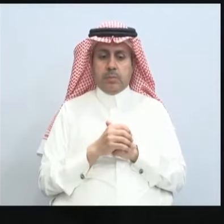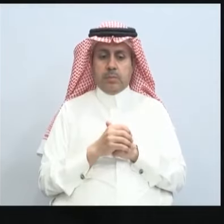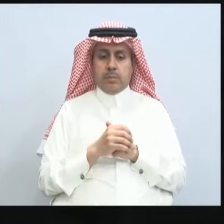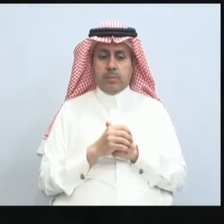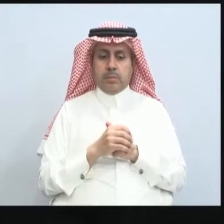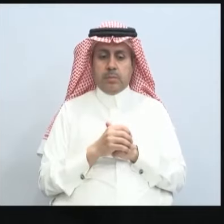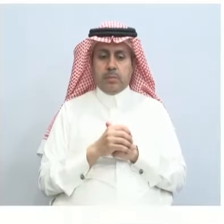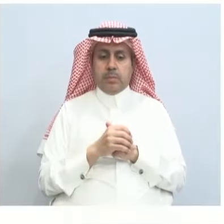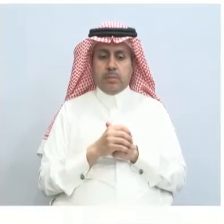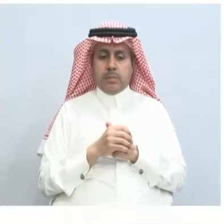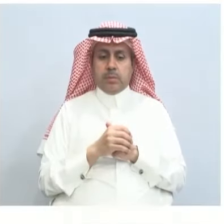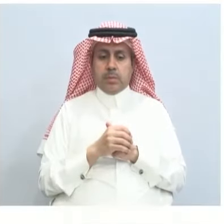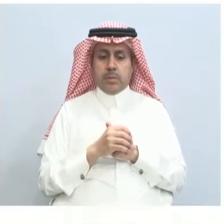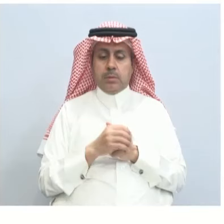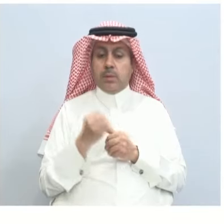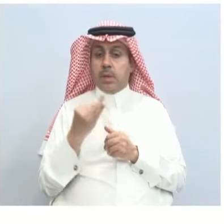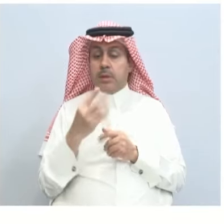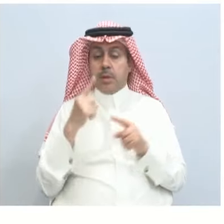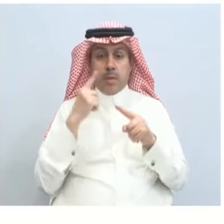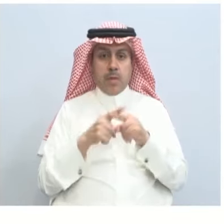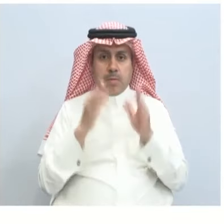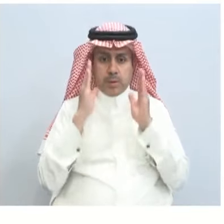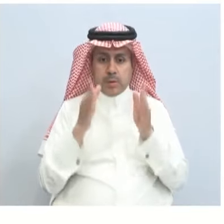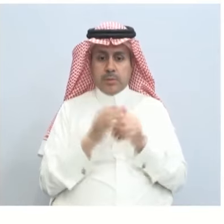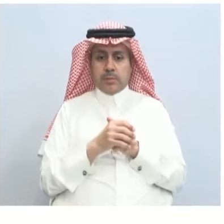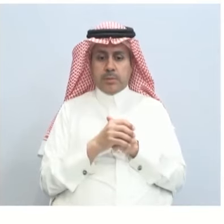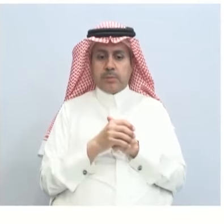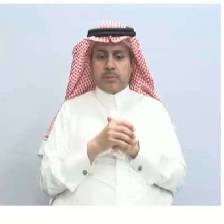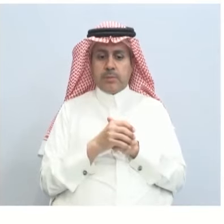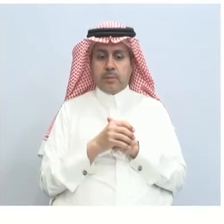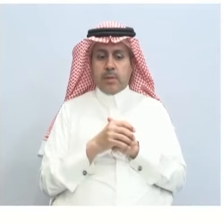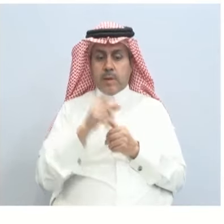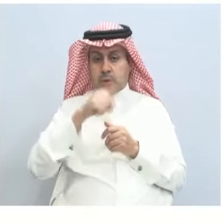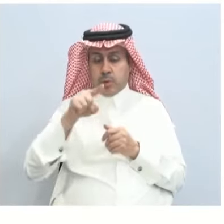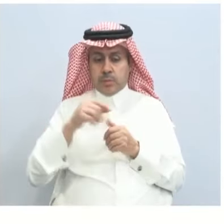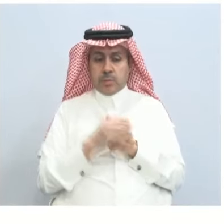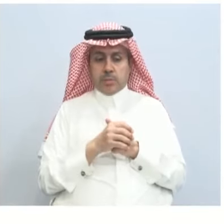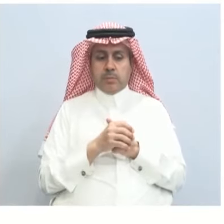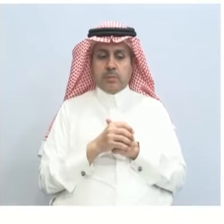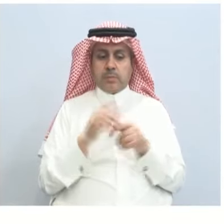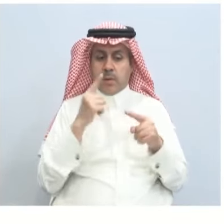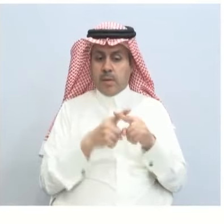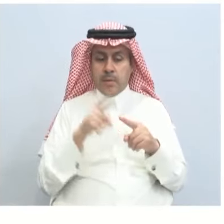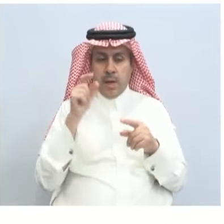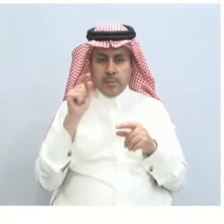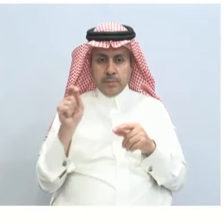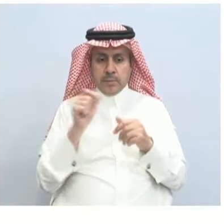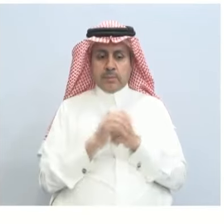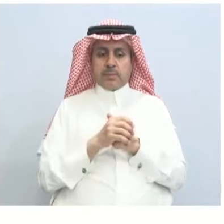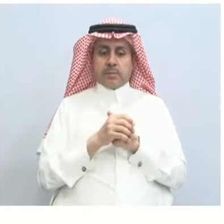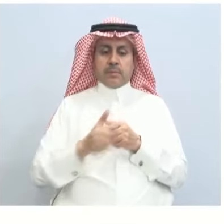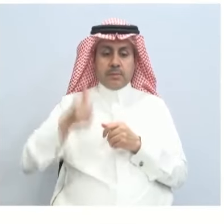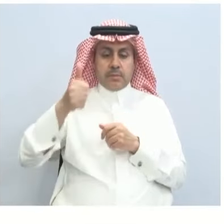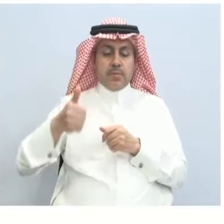متوازي الاضلاع نحسب الضرب الاتجاهي يلا راح اقول يو كروس في بنفس الطريقه اي